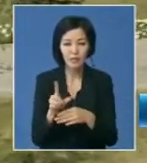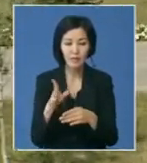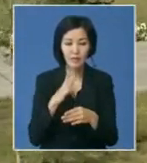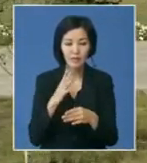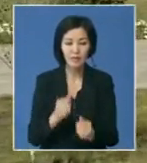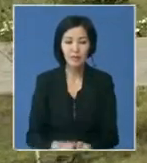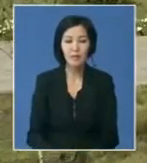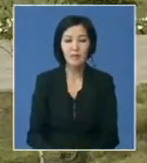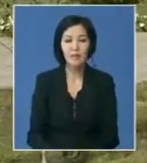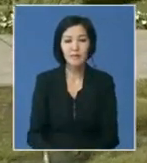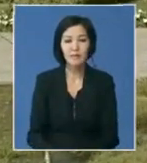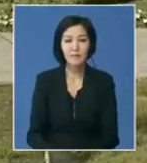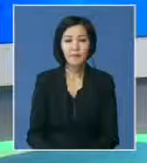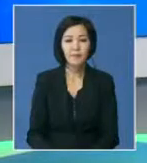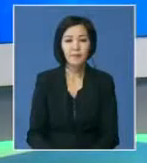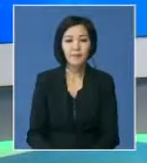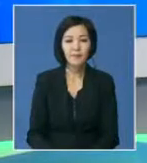арнасы, Талдықорған.